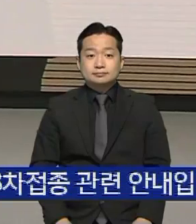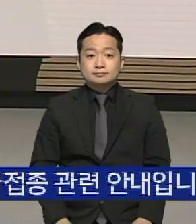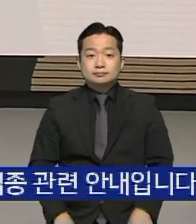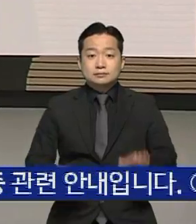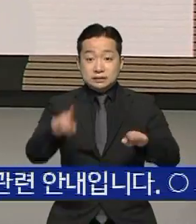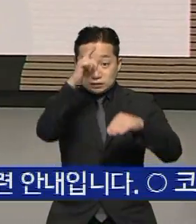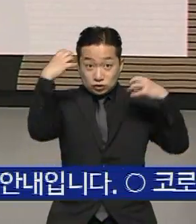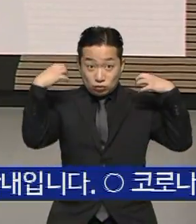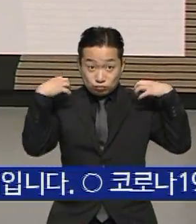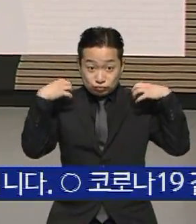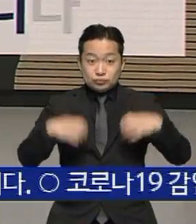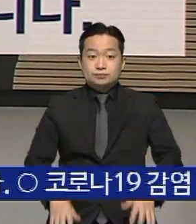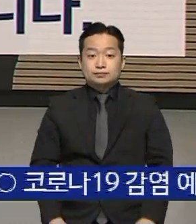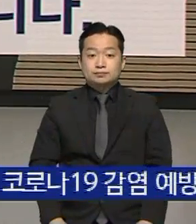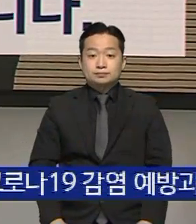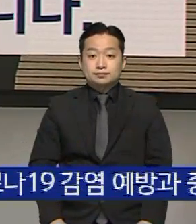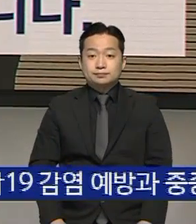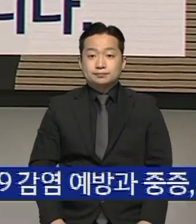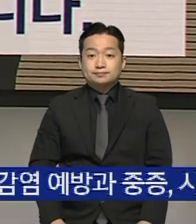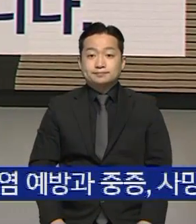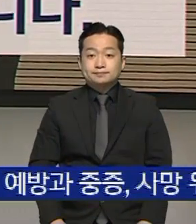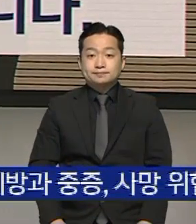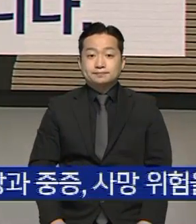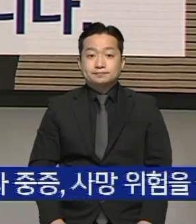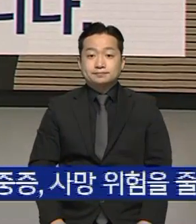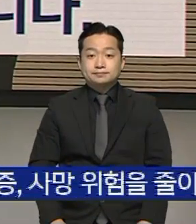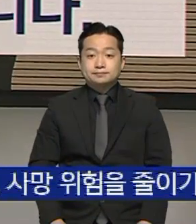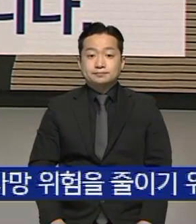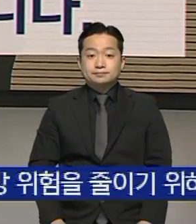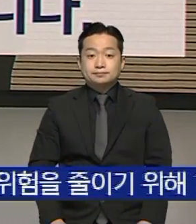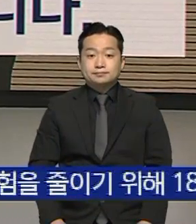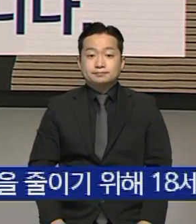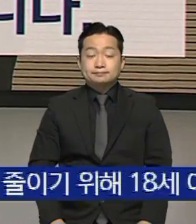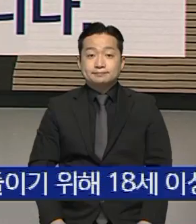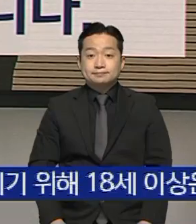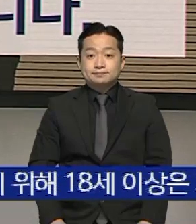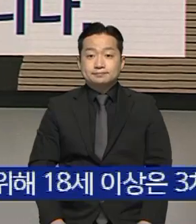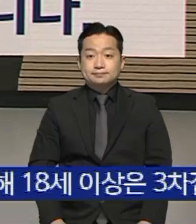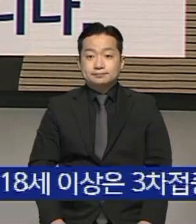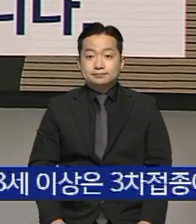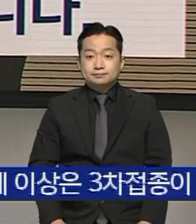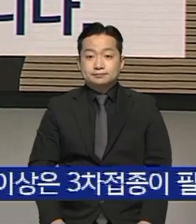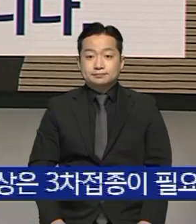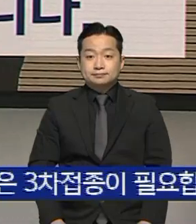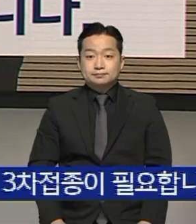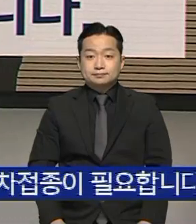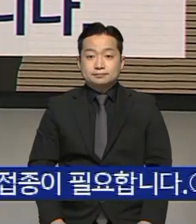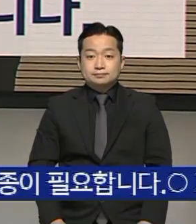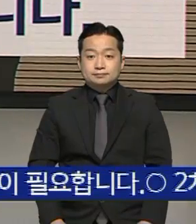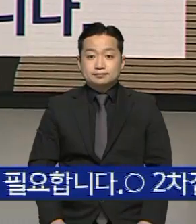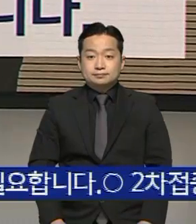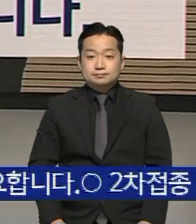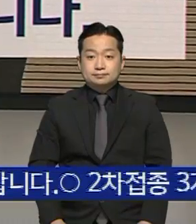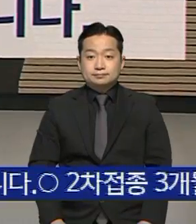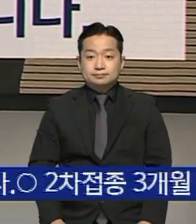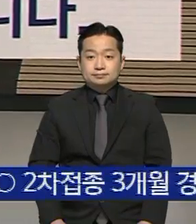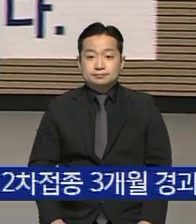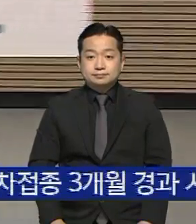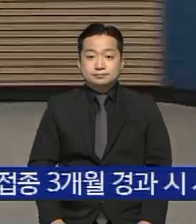정부는 코로나19를 이겨낸 완치자들께서 일상생활에 불편함이 없도록